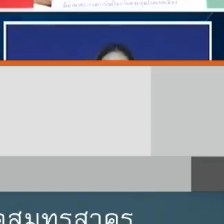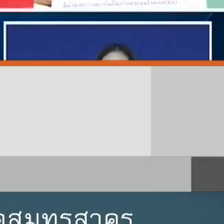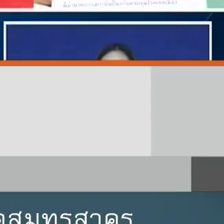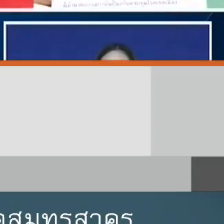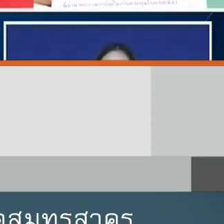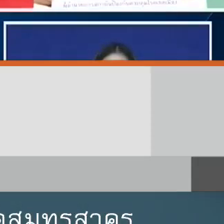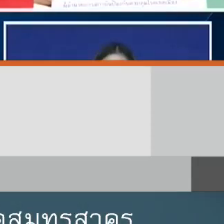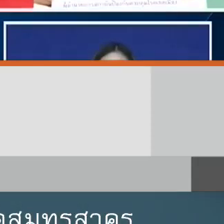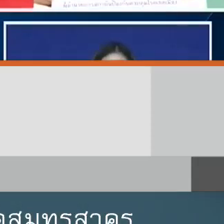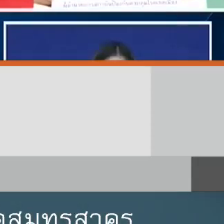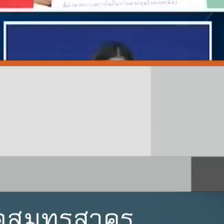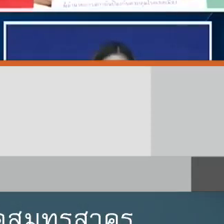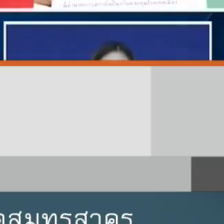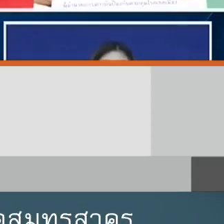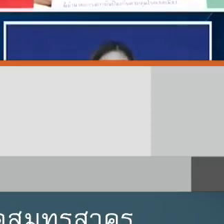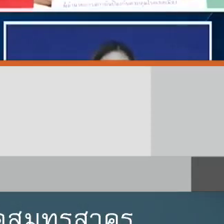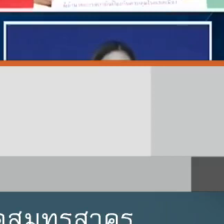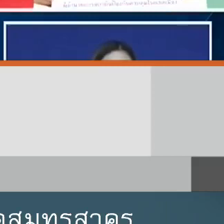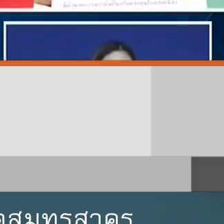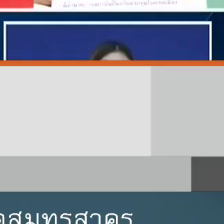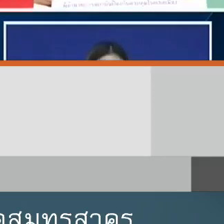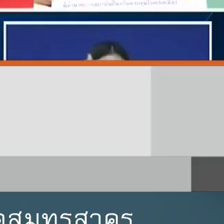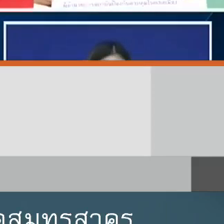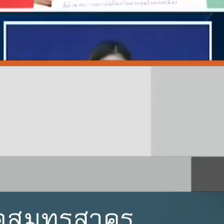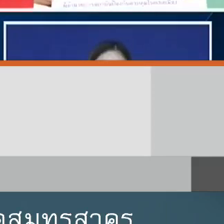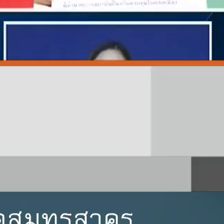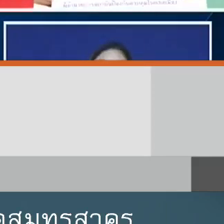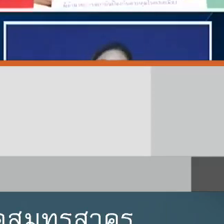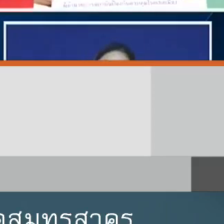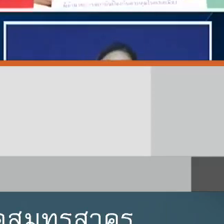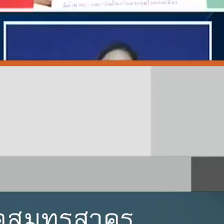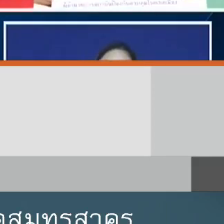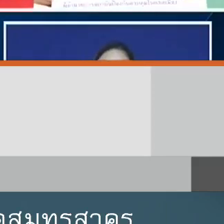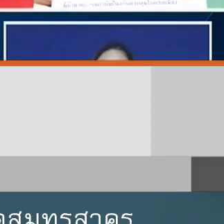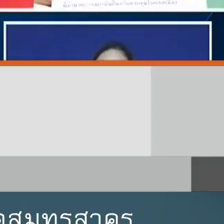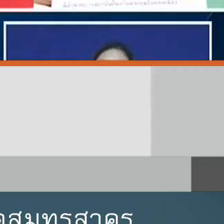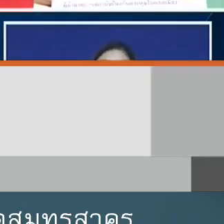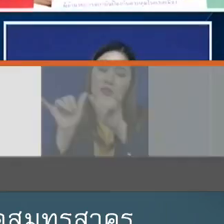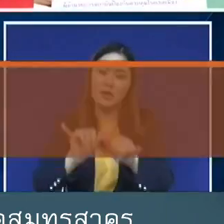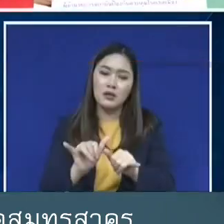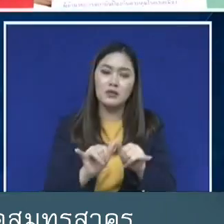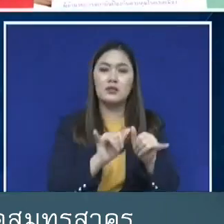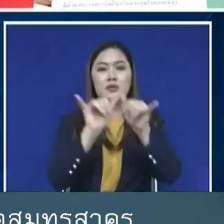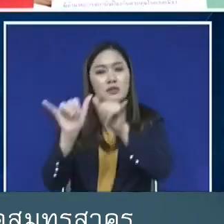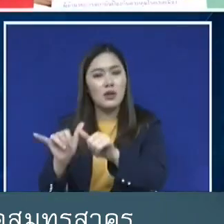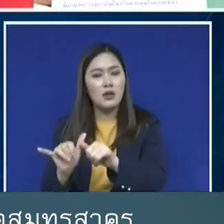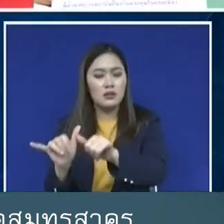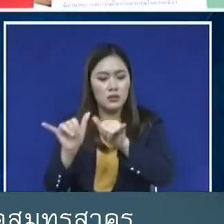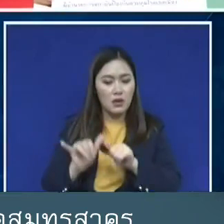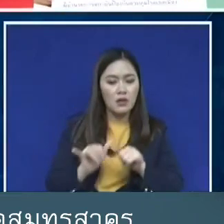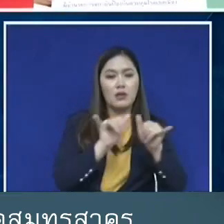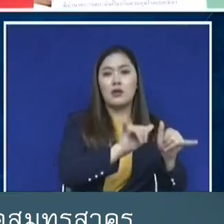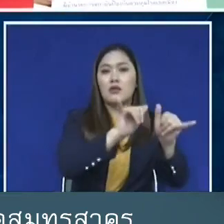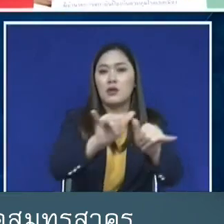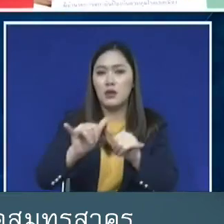ร้อยละ 90ในกลุ่มของแรงงาน Myanmarนะครับซึ่งก็เป็นไปได้ครับว่าอาจจะมีการเคลื่อนย้ายของรายงานเวียนมาจากต่างประเทศ